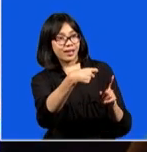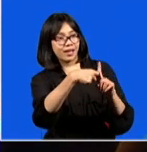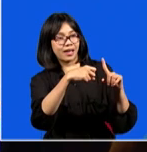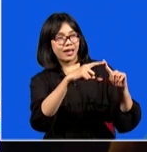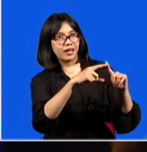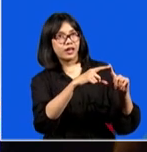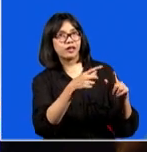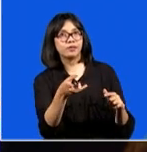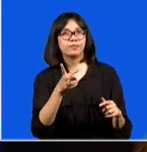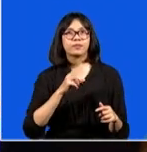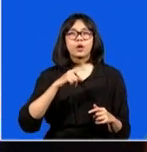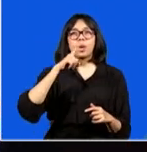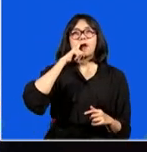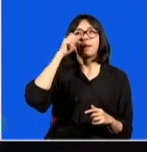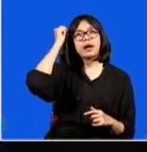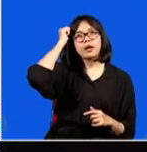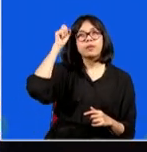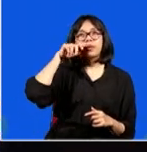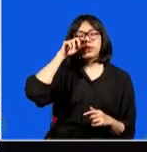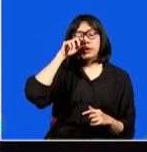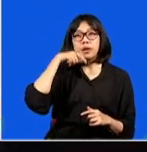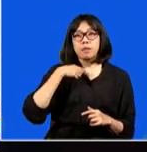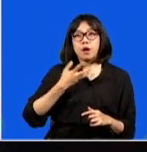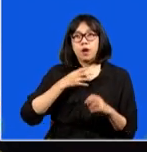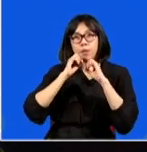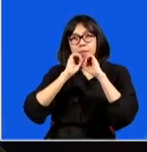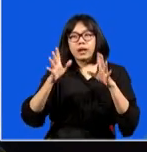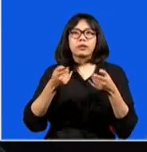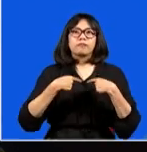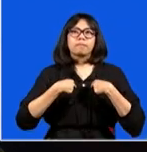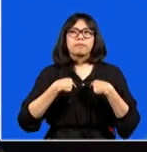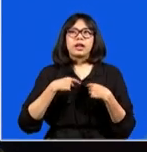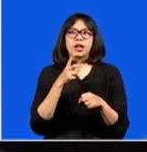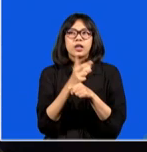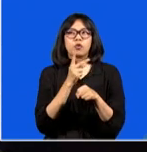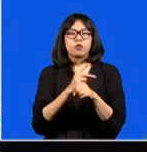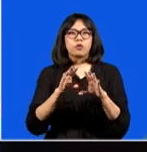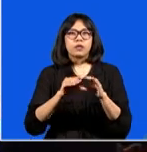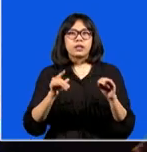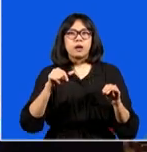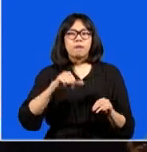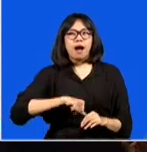bapak ibu guru saya akan menyampaikan bahwa saya pribadi bangga menjadi guru